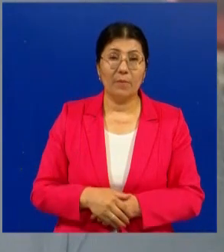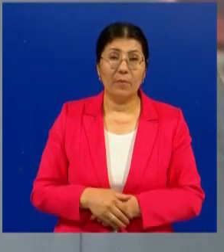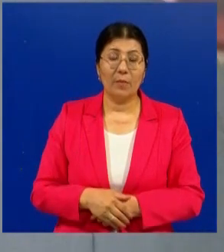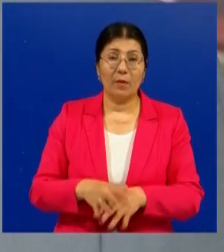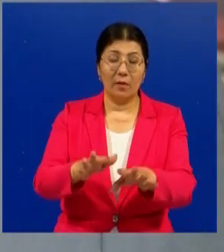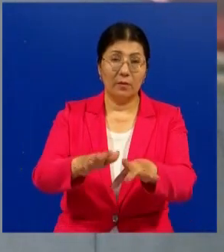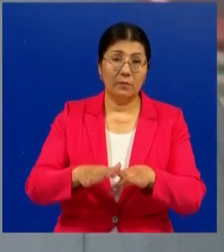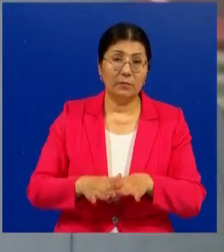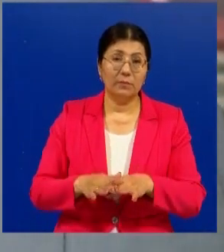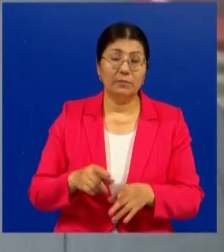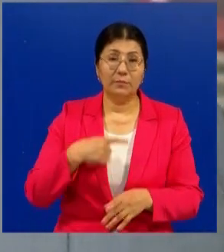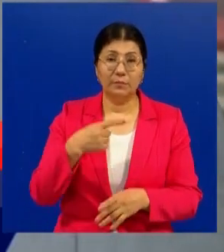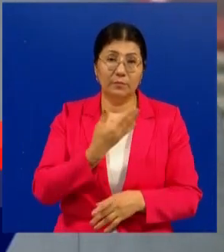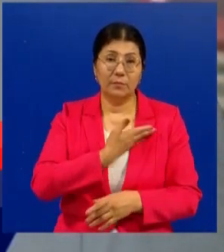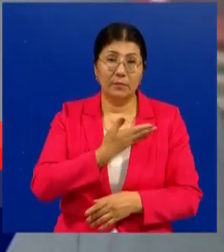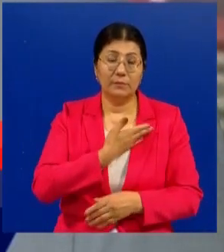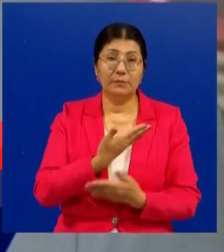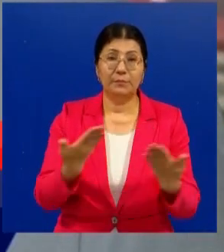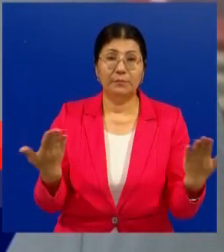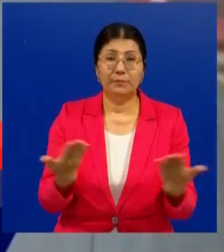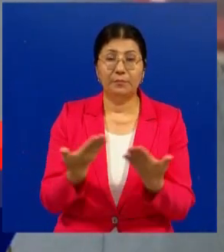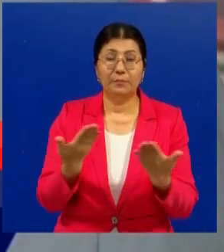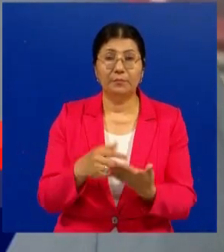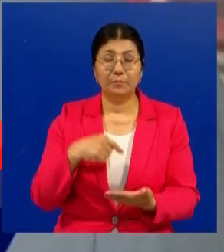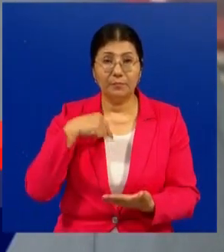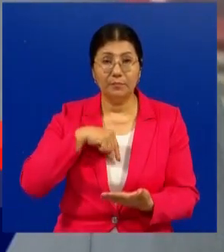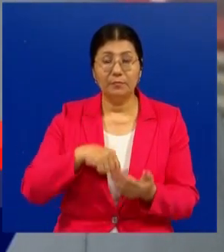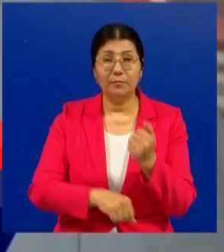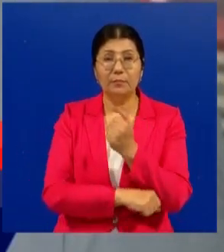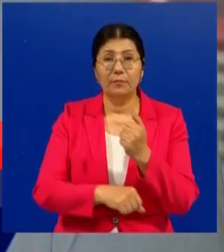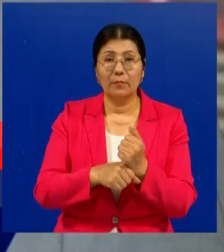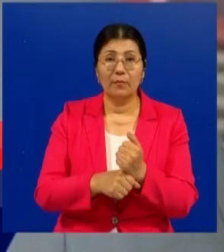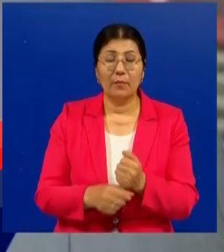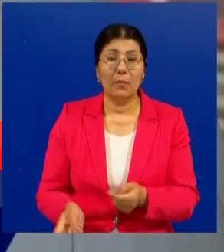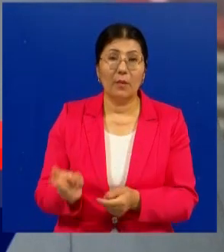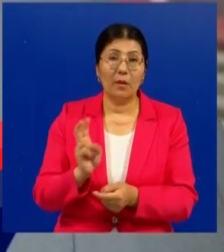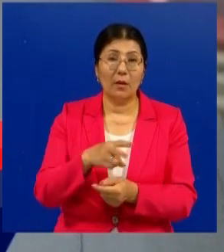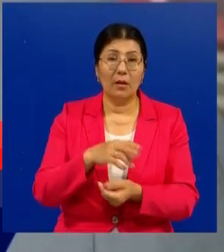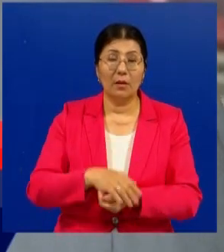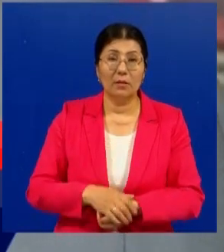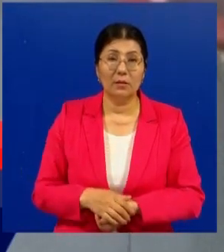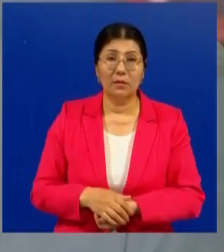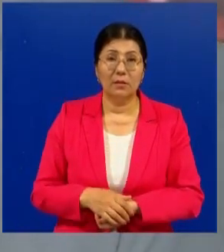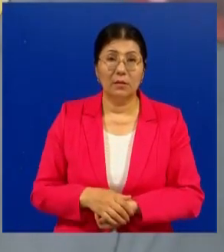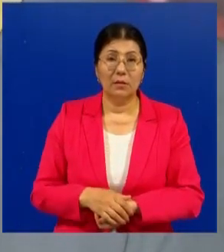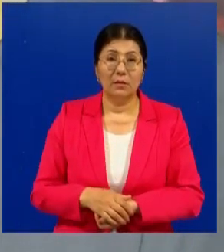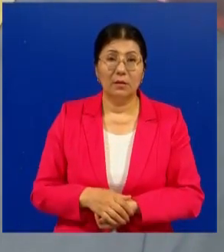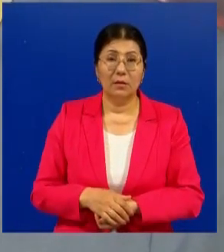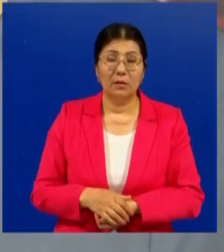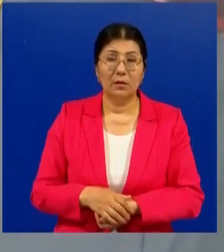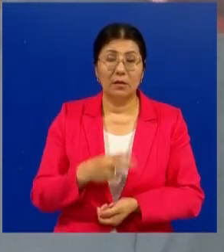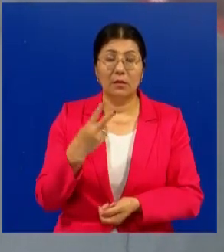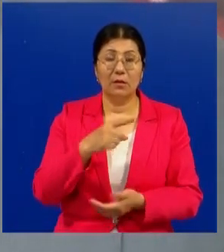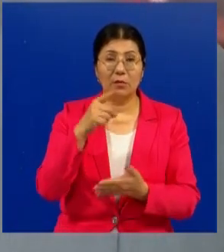көрермендерге, тыңдармандарға айтатыным, сіз қандай бір психолог? Е, алыңызда бар ма? Барыңыз. Бір дегенде жаман деп айтпаймын. Бірақ сол психологқа İki